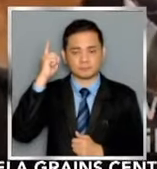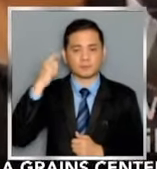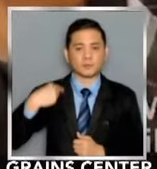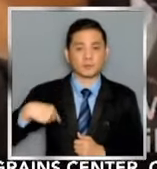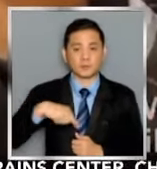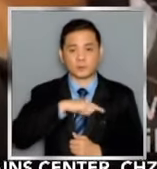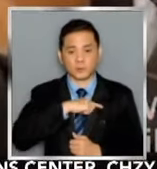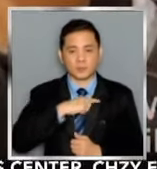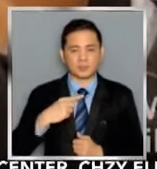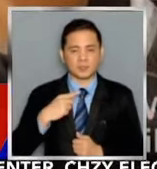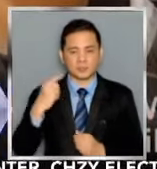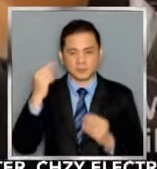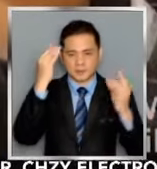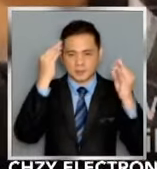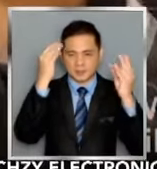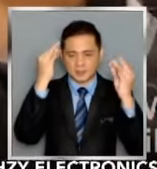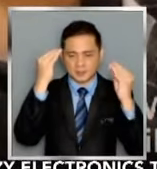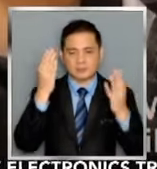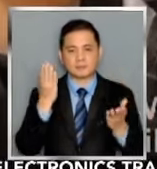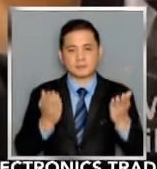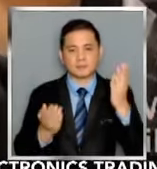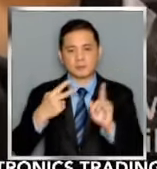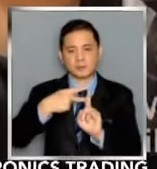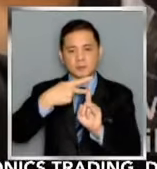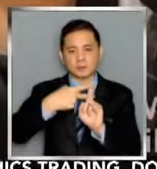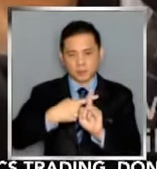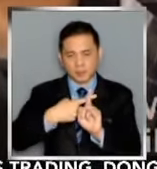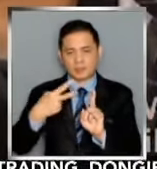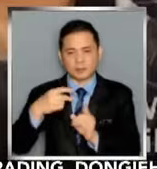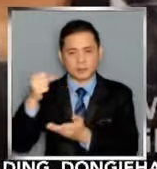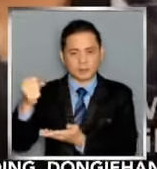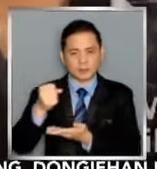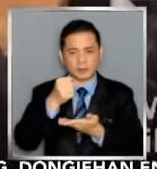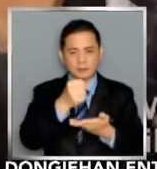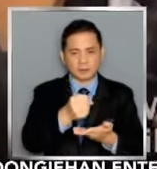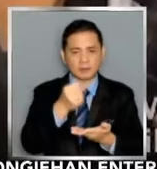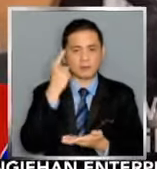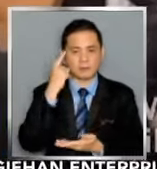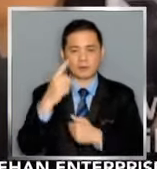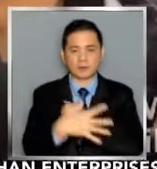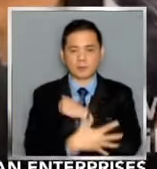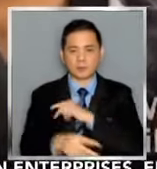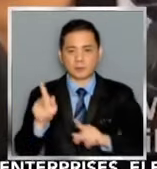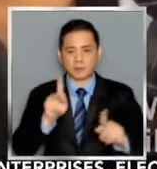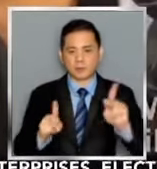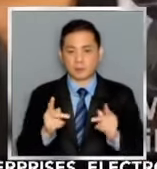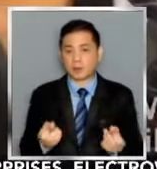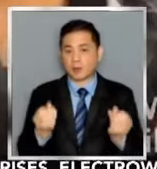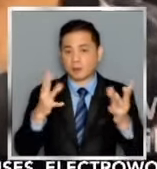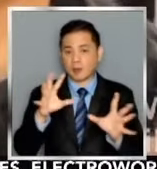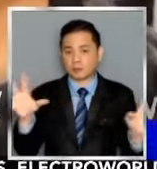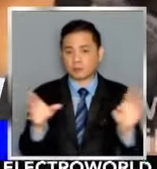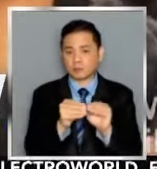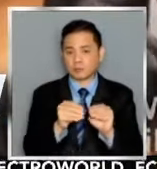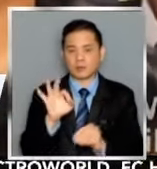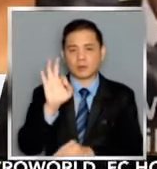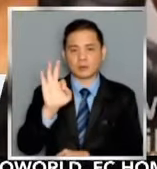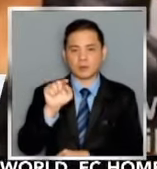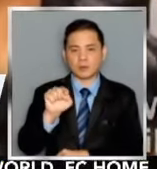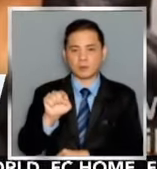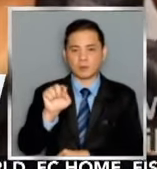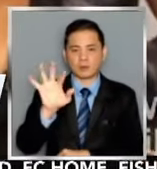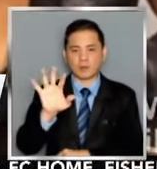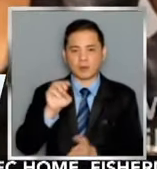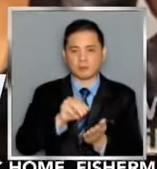two-month subsidy for consumers. Mm-hmm. There's a 9.5 million. I think the amount is